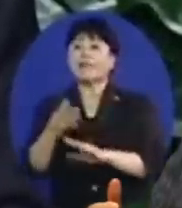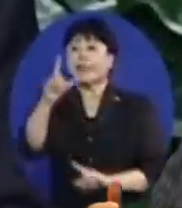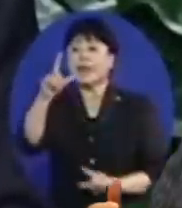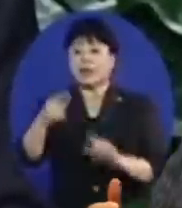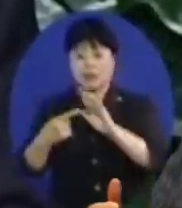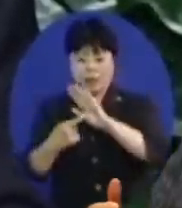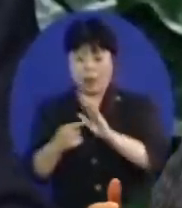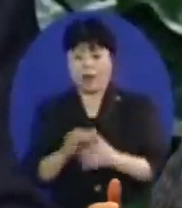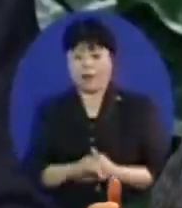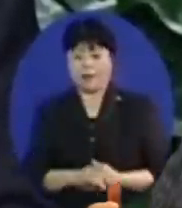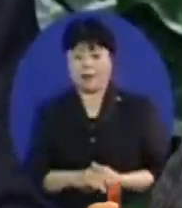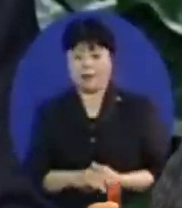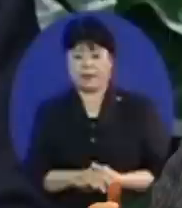일어납니다. 그러나 그때